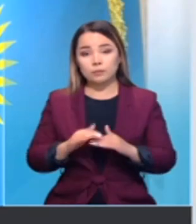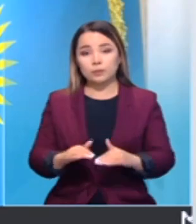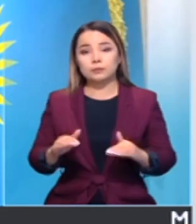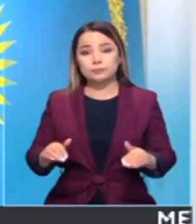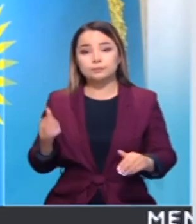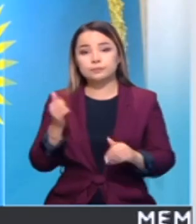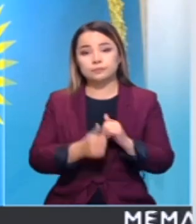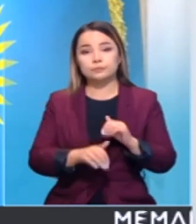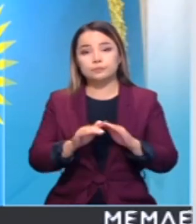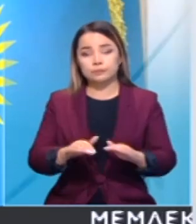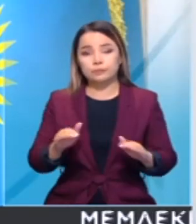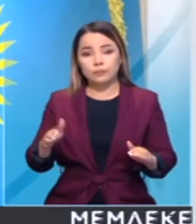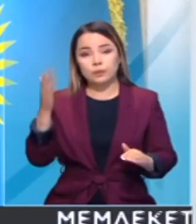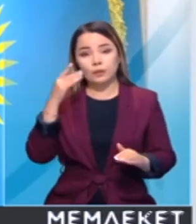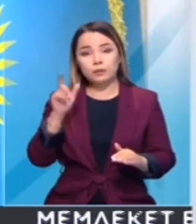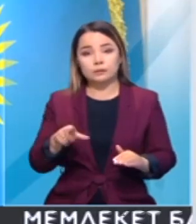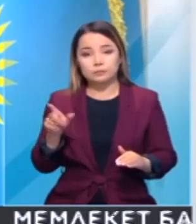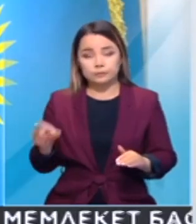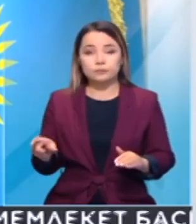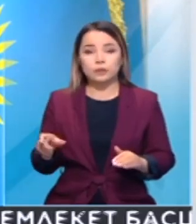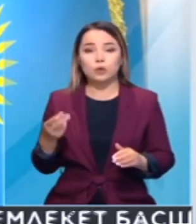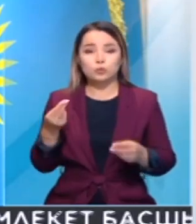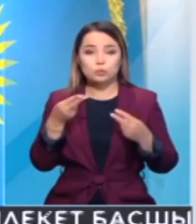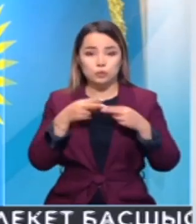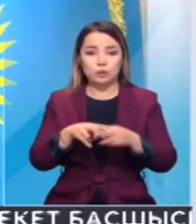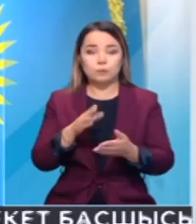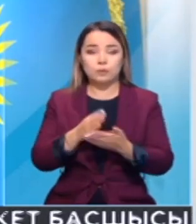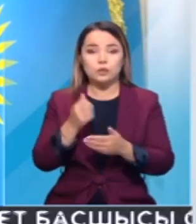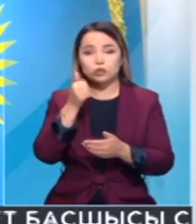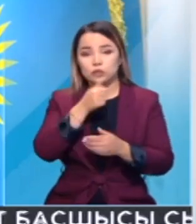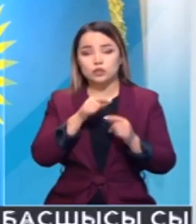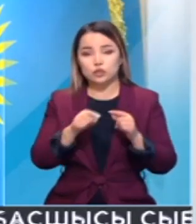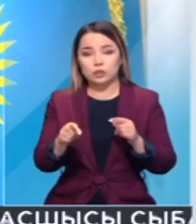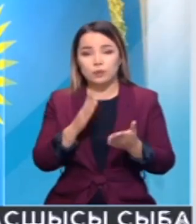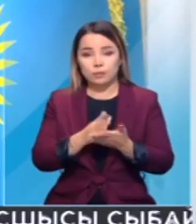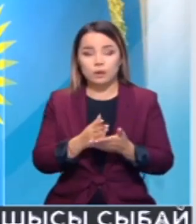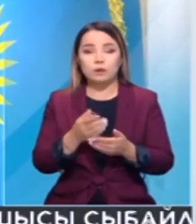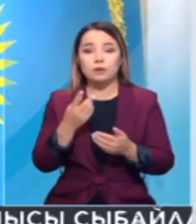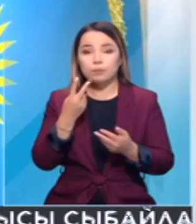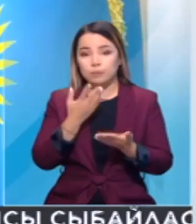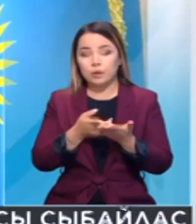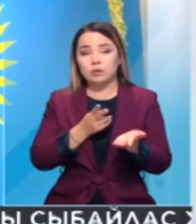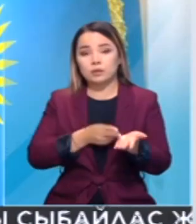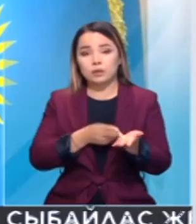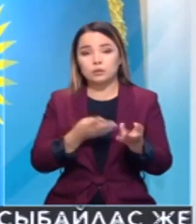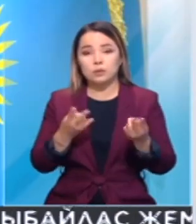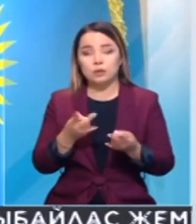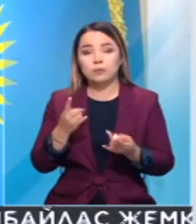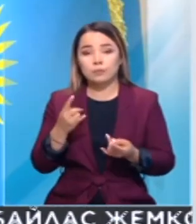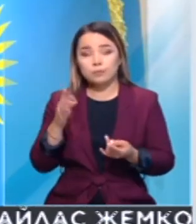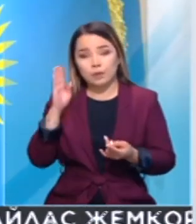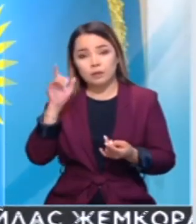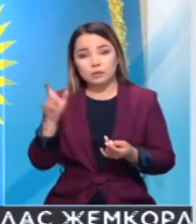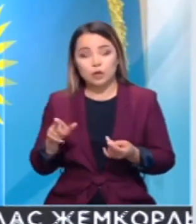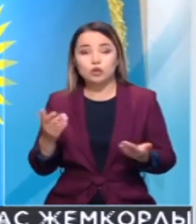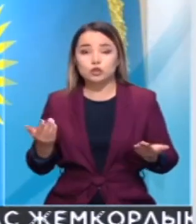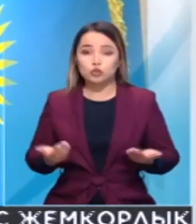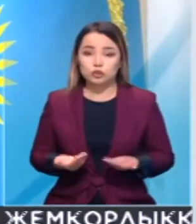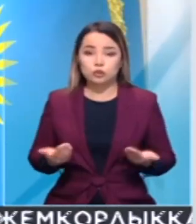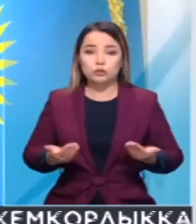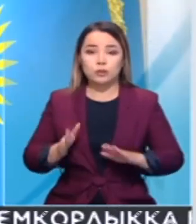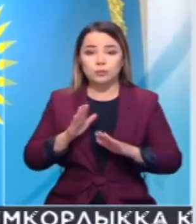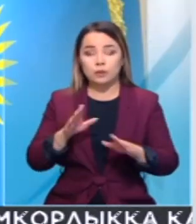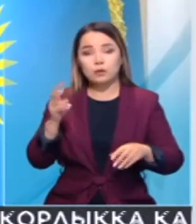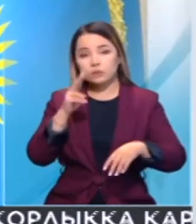балаларға әр балабасына біз субсидия төлейміз жылдың ішінде. Бірақ дәлелдеуіміз керек, бала шын мәнде тұрып жатыр ма, тұрмай жатыр ма,